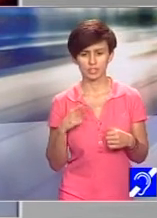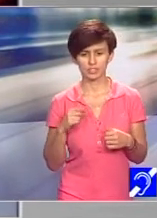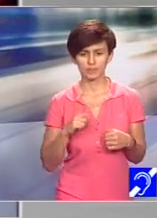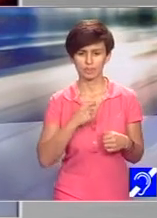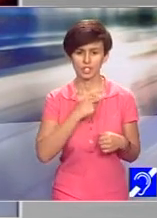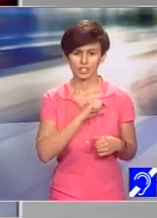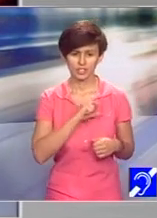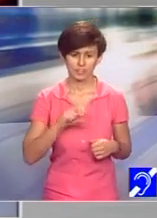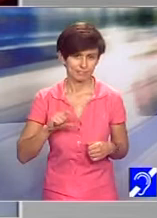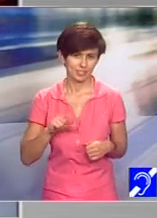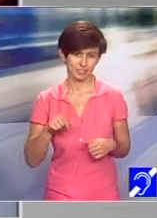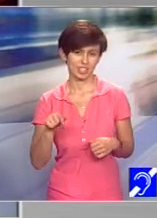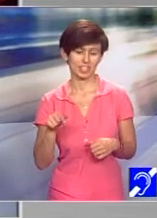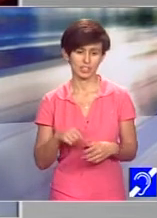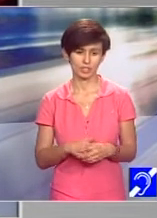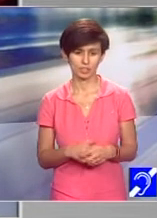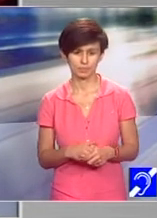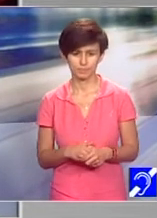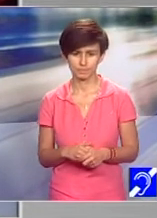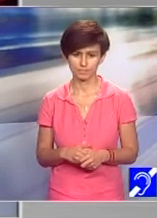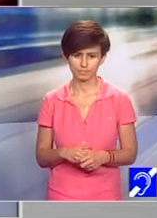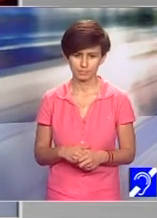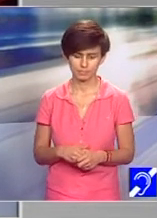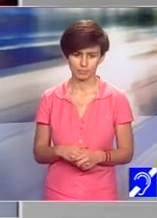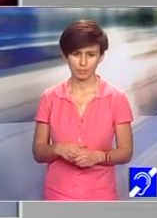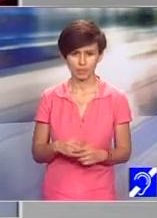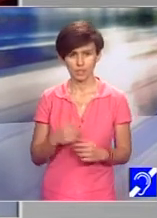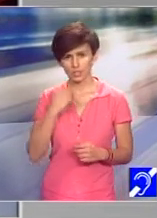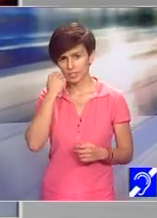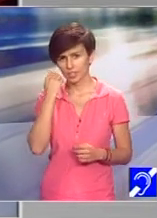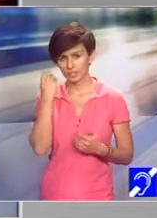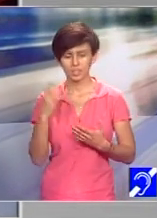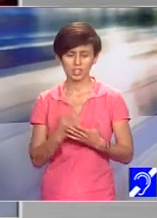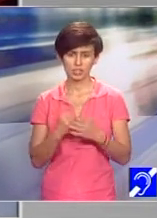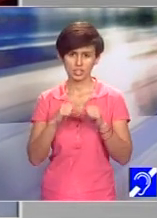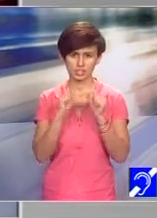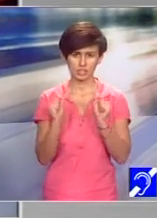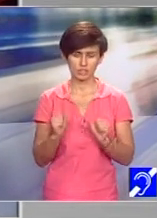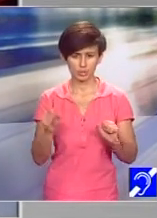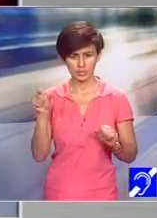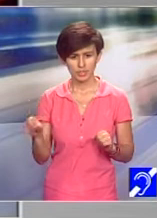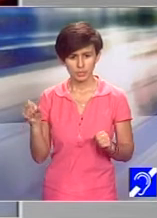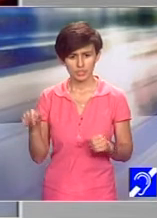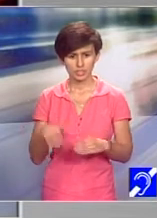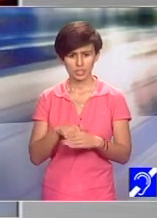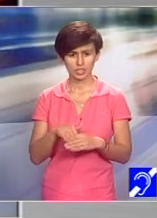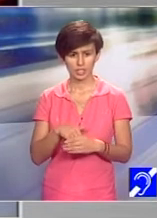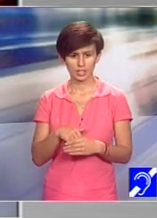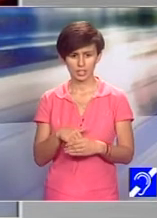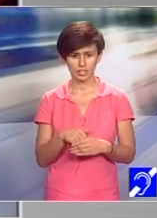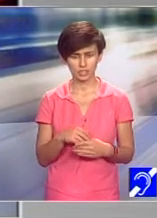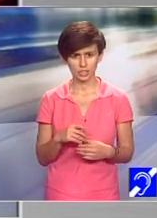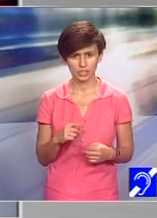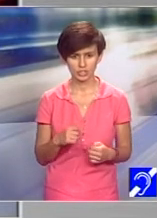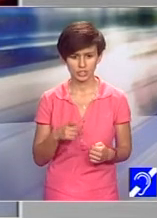înapoi personalul și vă repet asta, că am văzut colegi din presă de dumneavoastră că iară le trebuie. Trebuie să-l plătești pe un ca